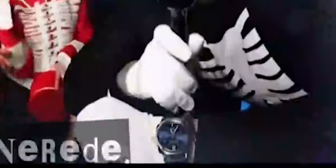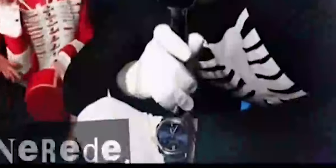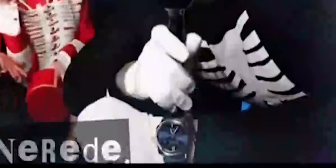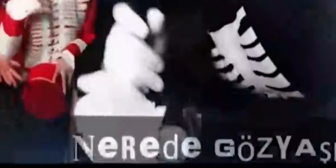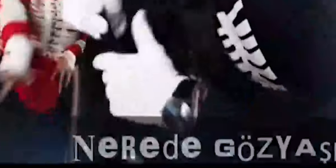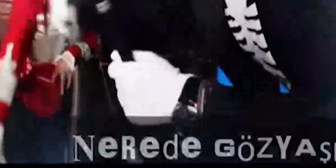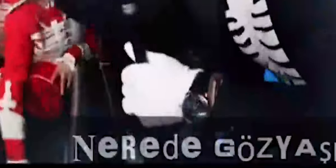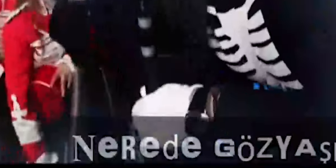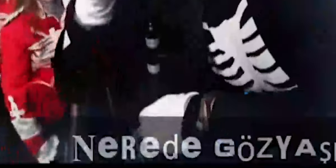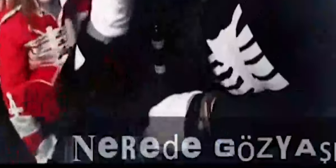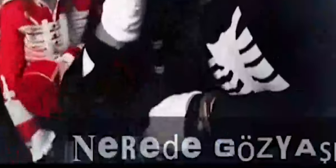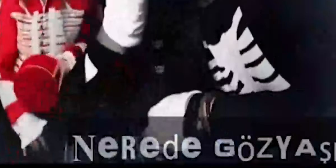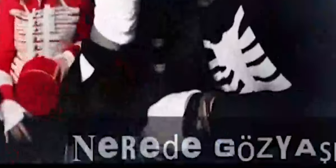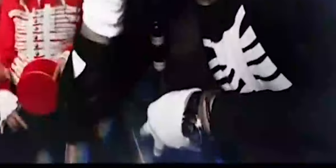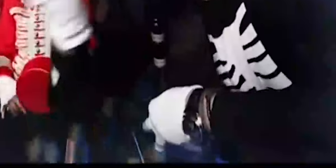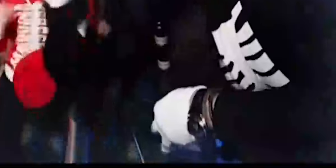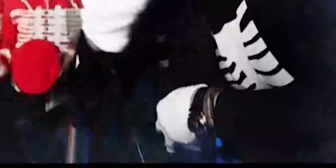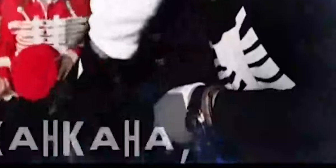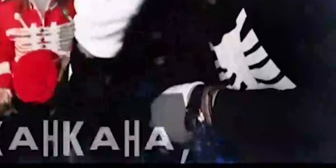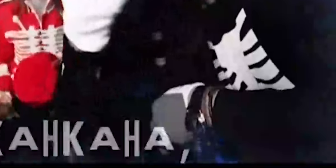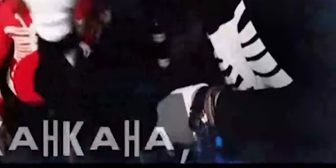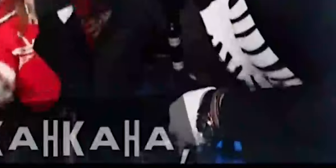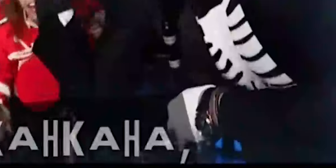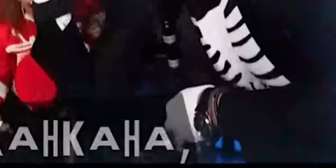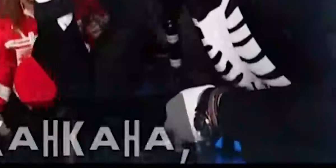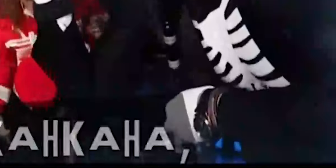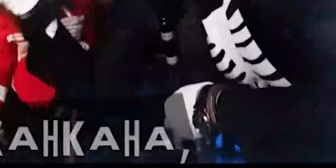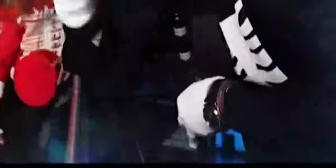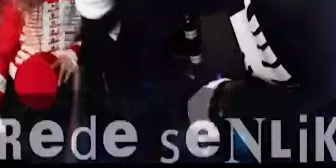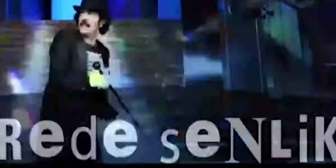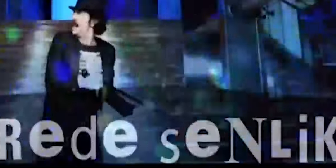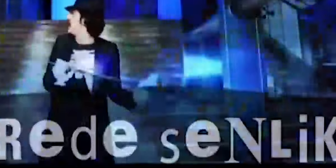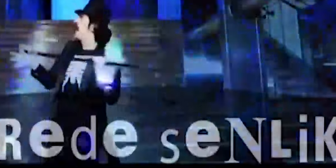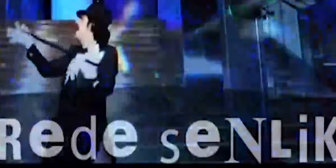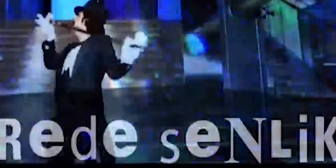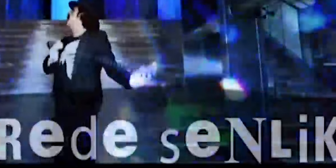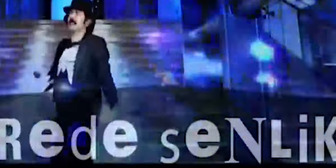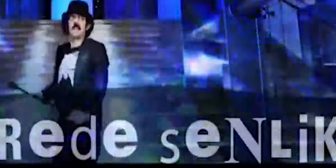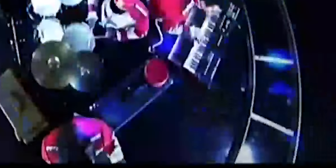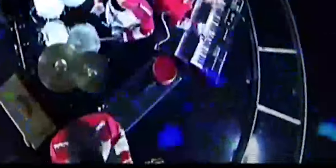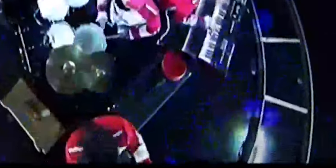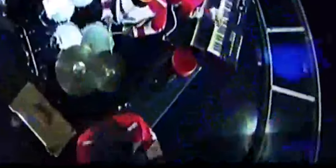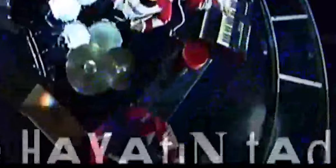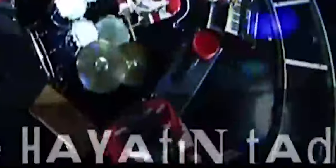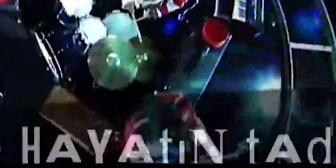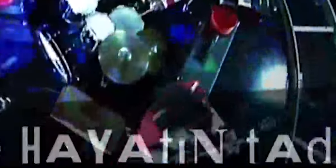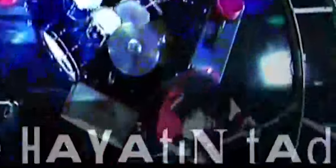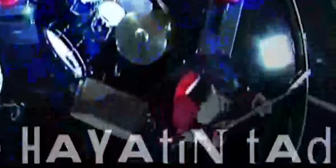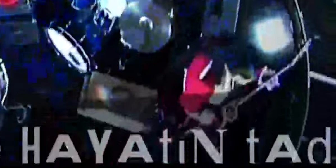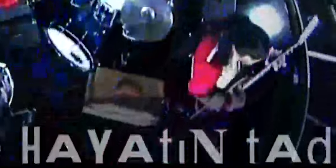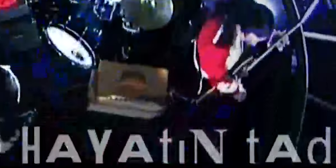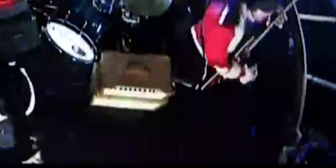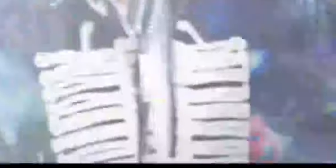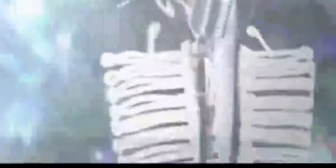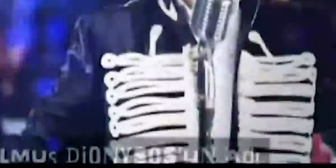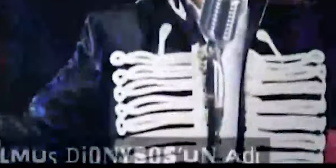Oyuncular nerede? Nerede gözyaşı? Nerede kahkaha? Nerede şenlik? Nerede hayatın